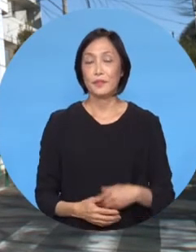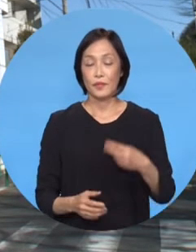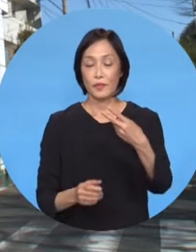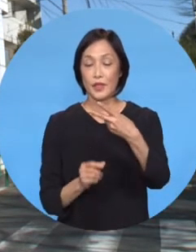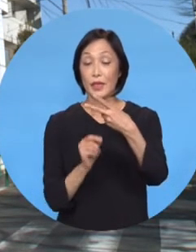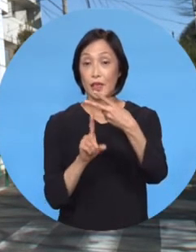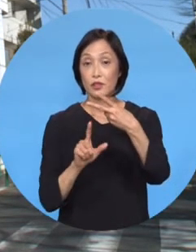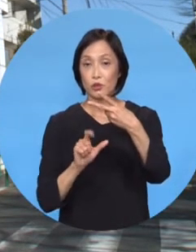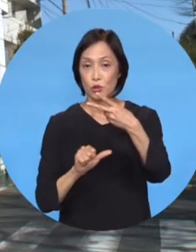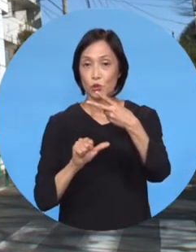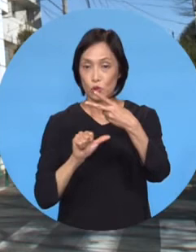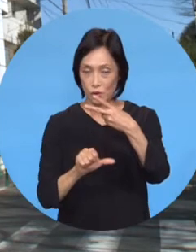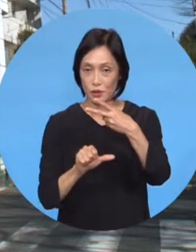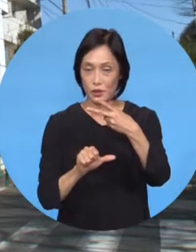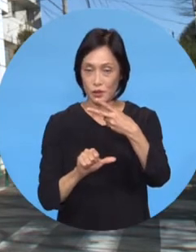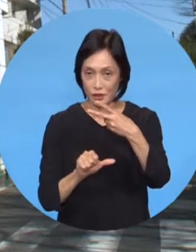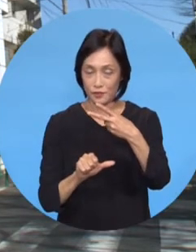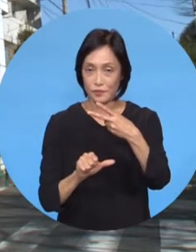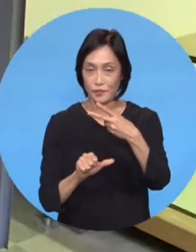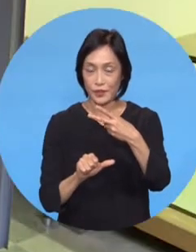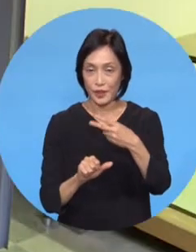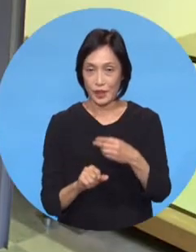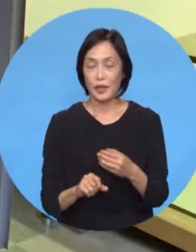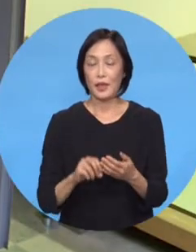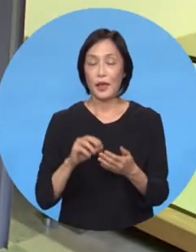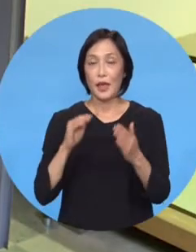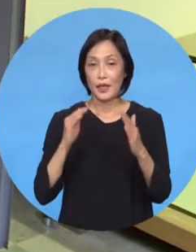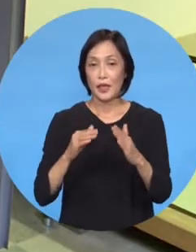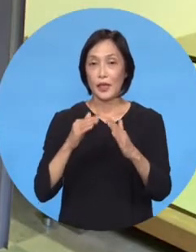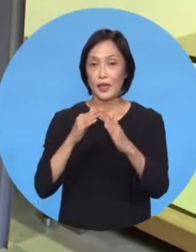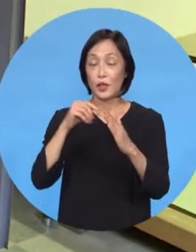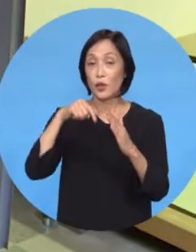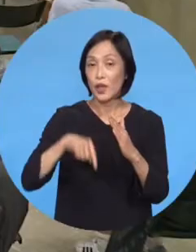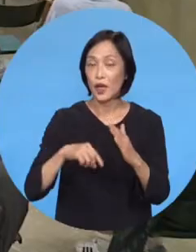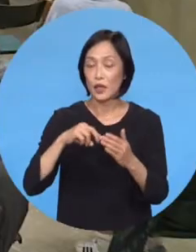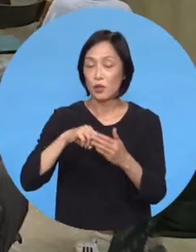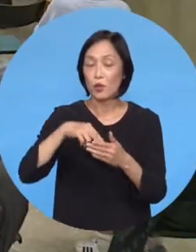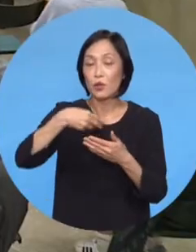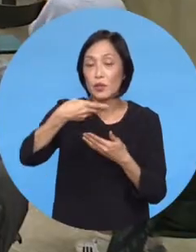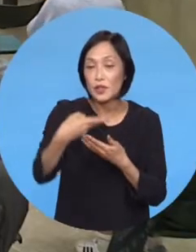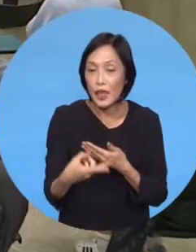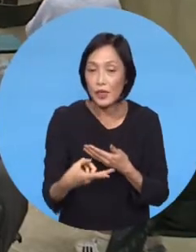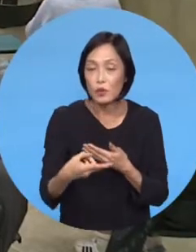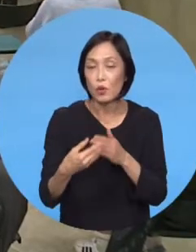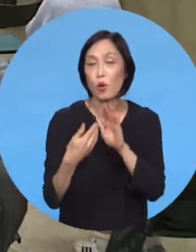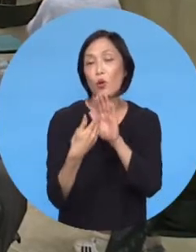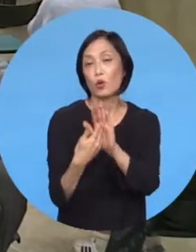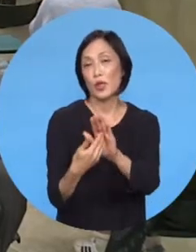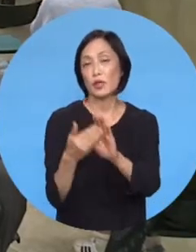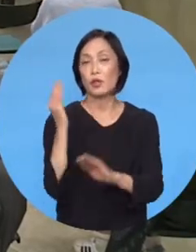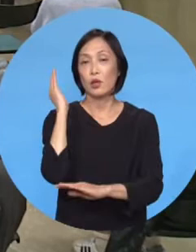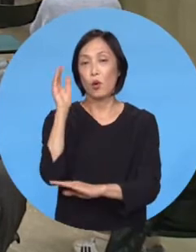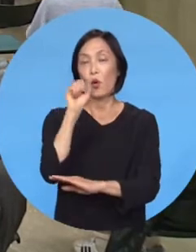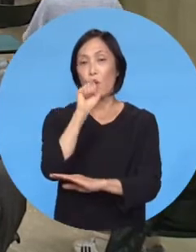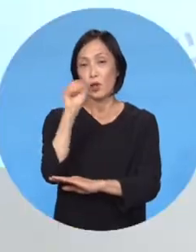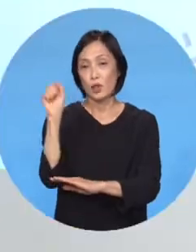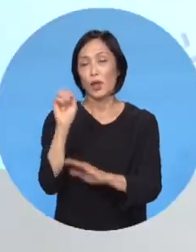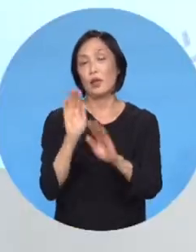2月15日西荻南区民集会所で自宅で安全に暮らすための講座が開かれました